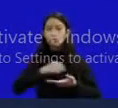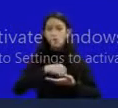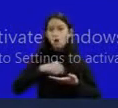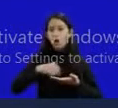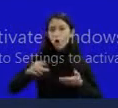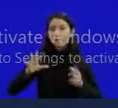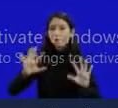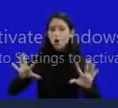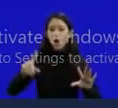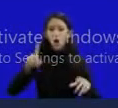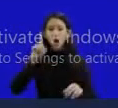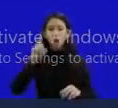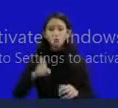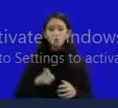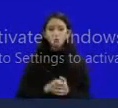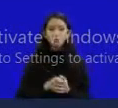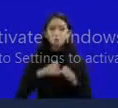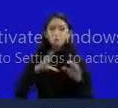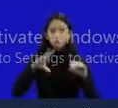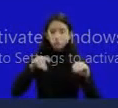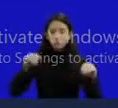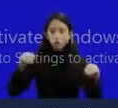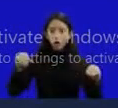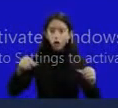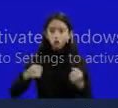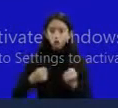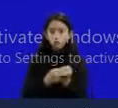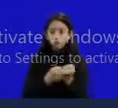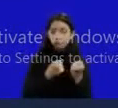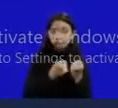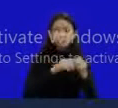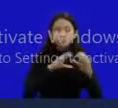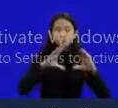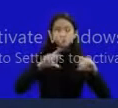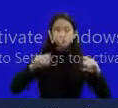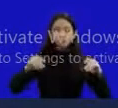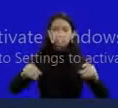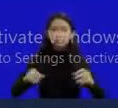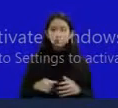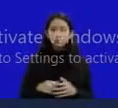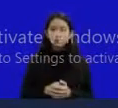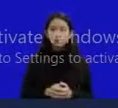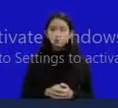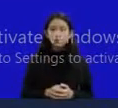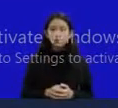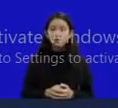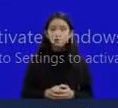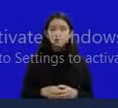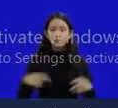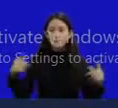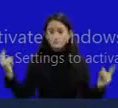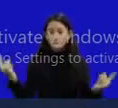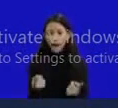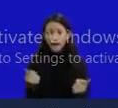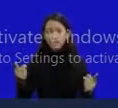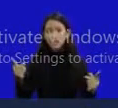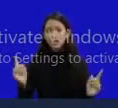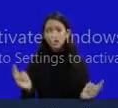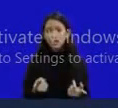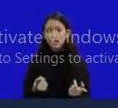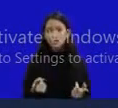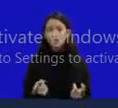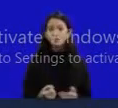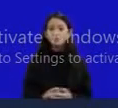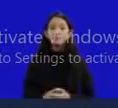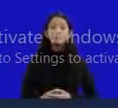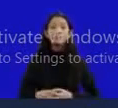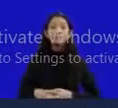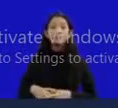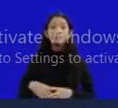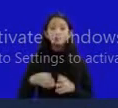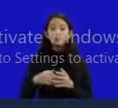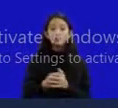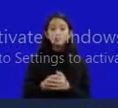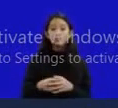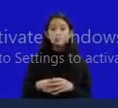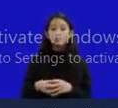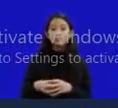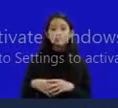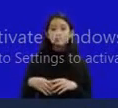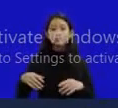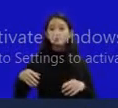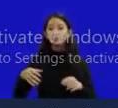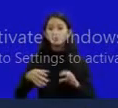bekerja atau didorong sama orang tuanya untuk bekerja dan ini berhubungan dengan situasi ekonomi yang tidak